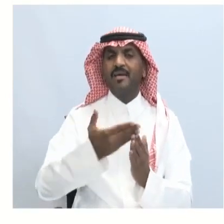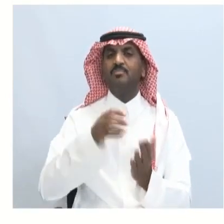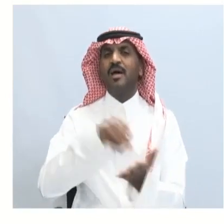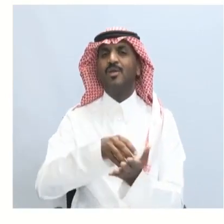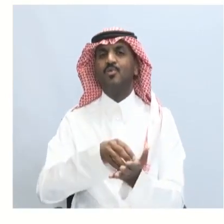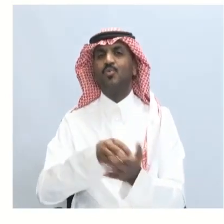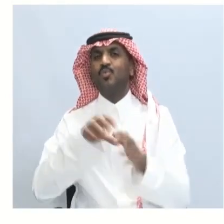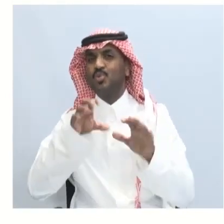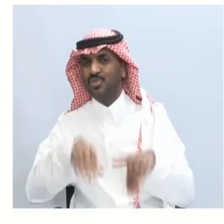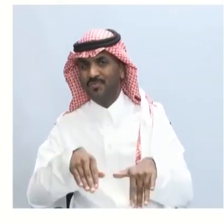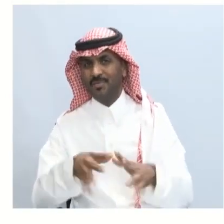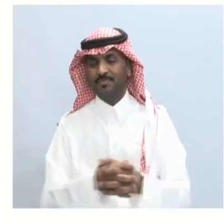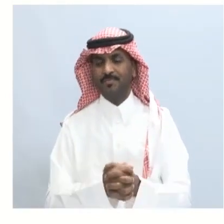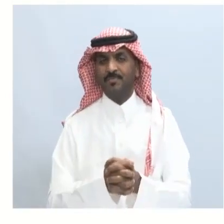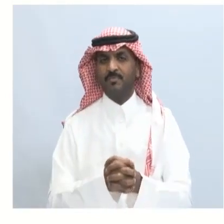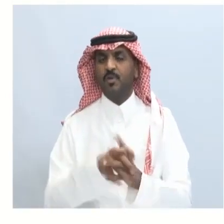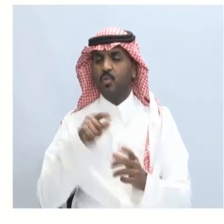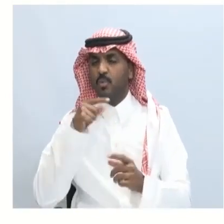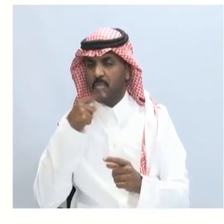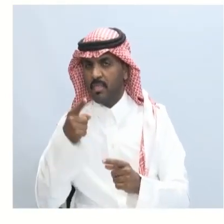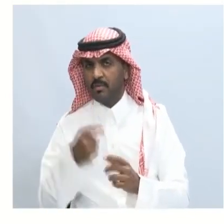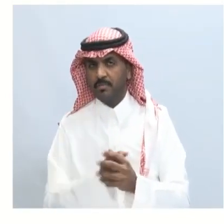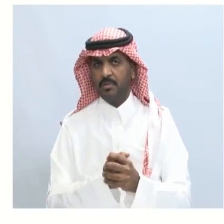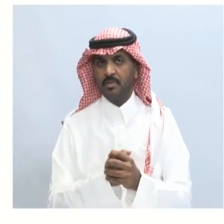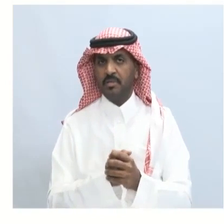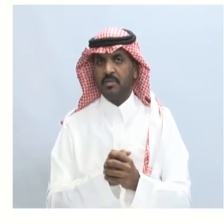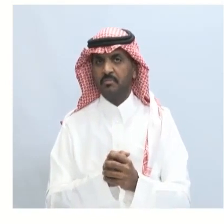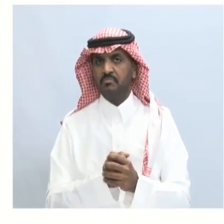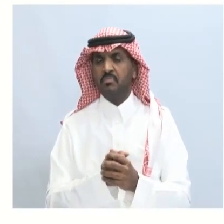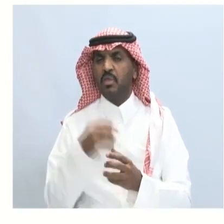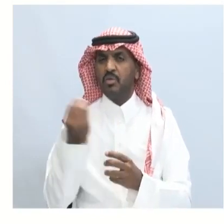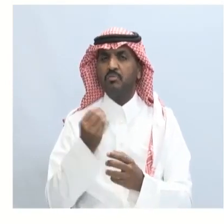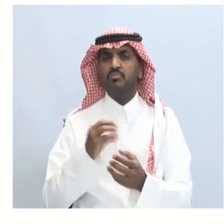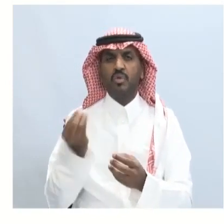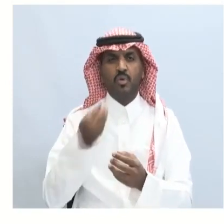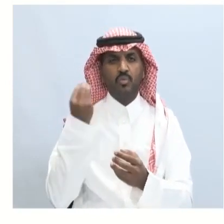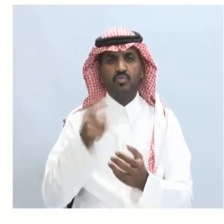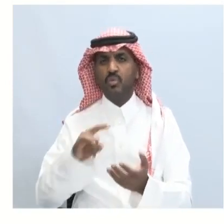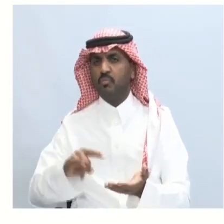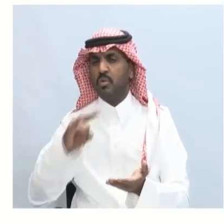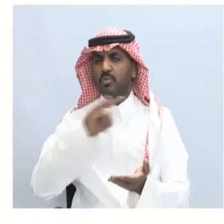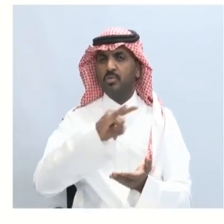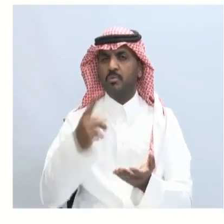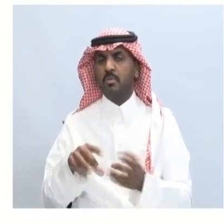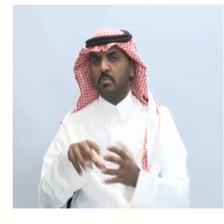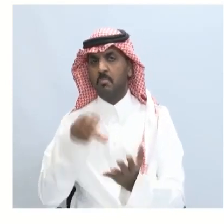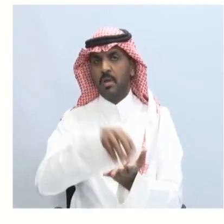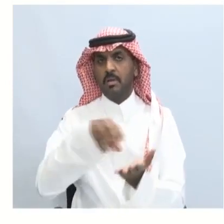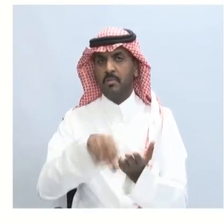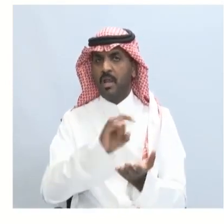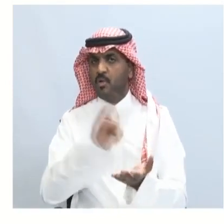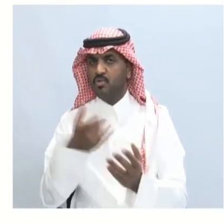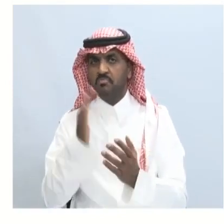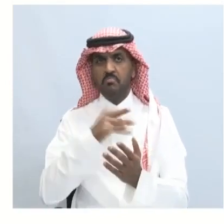محل وجد فيه ولنقل مثلا انه كثير الترحال كثير التنقل فانه لا يوجد